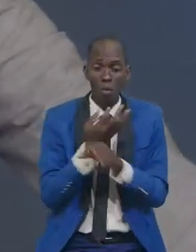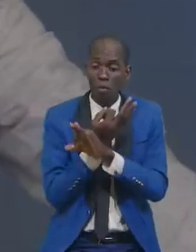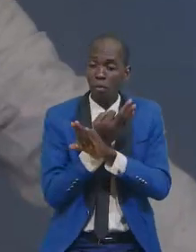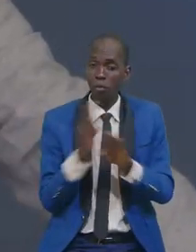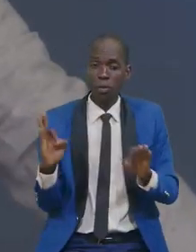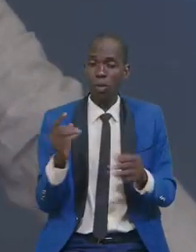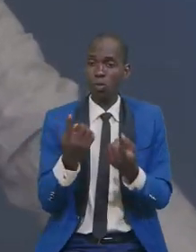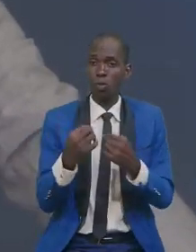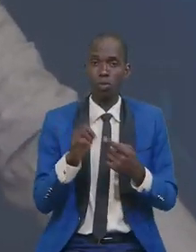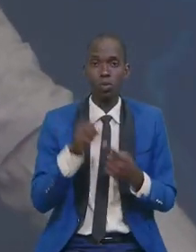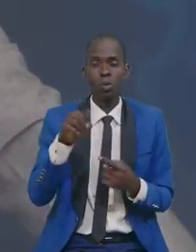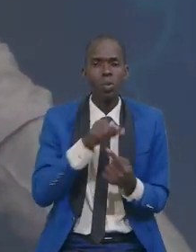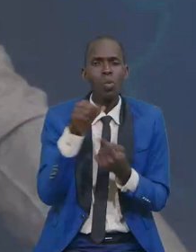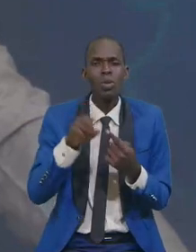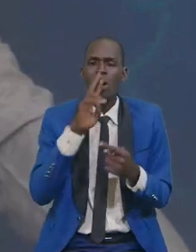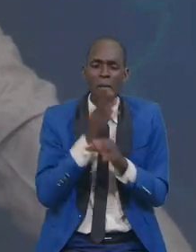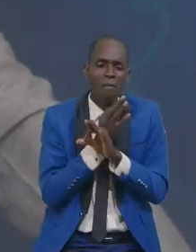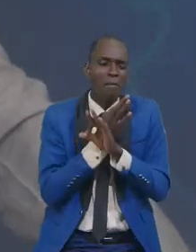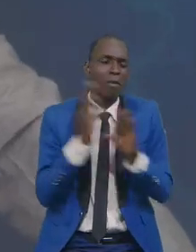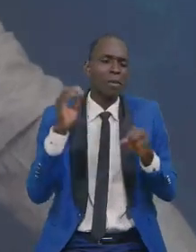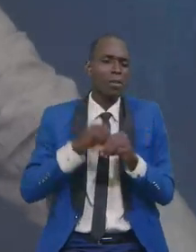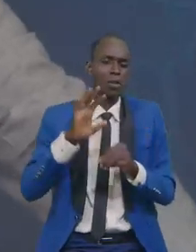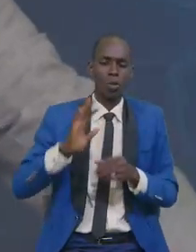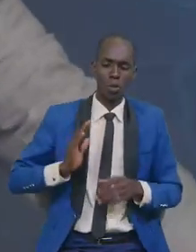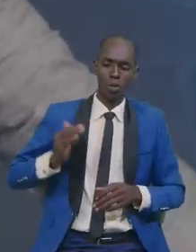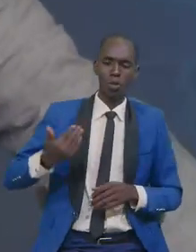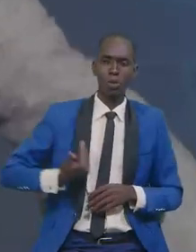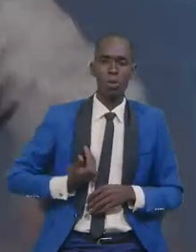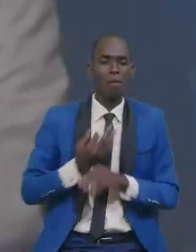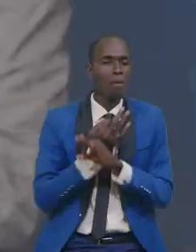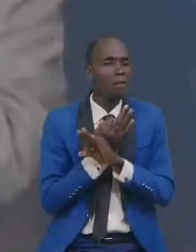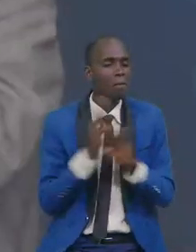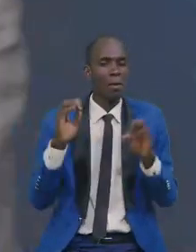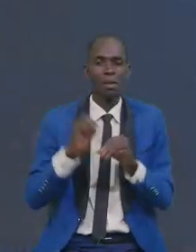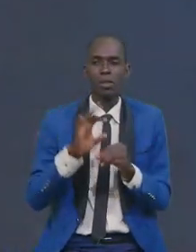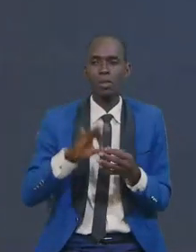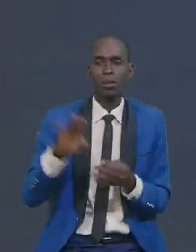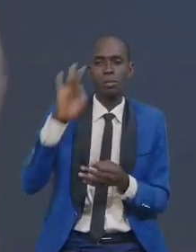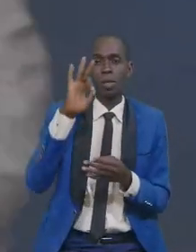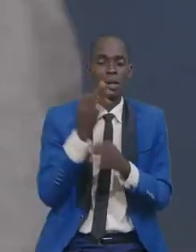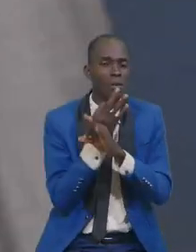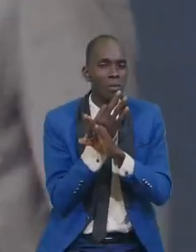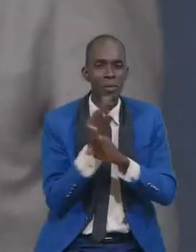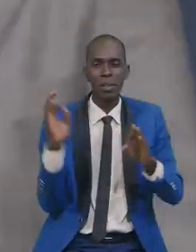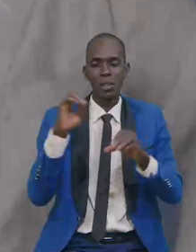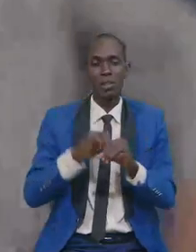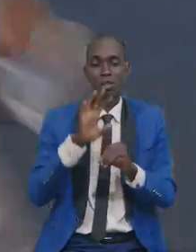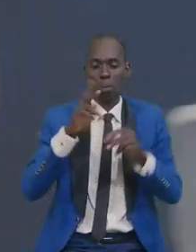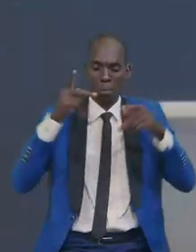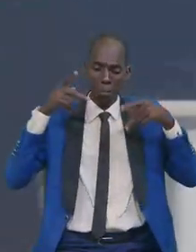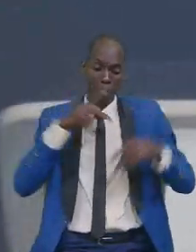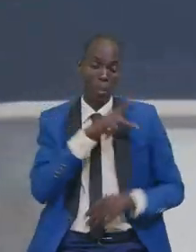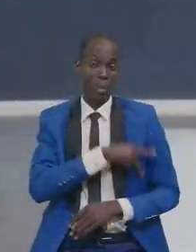la libération te parvient, quand tu es libre dans ton âme, quand tu es libre dans ton esprit, quand tu es libre dans